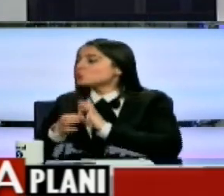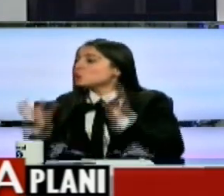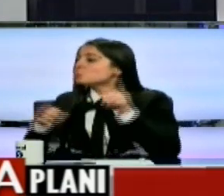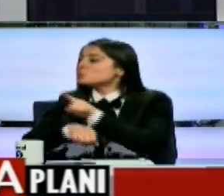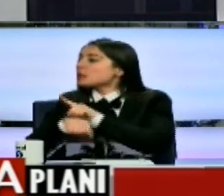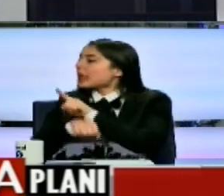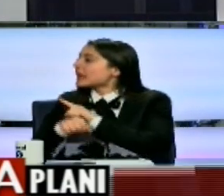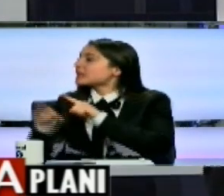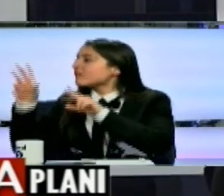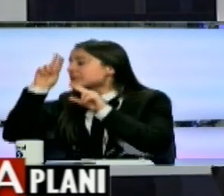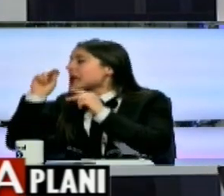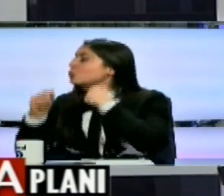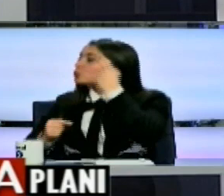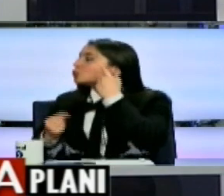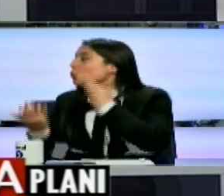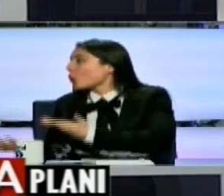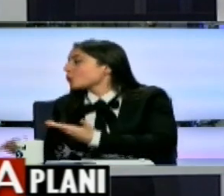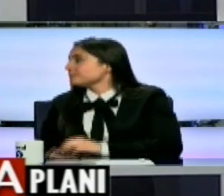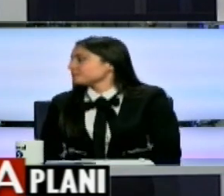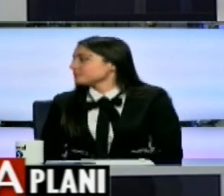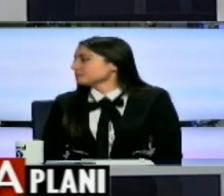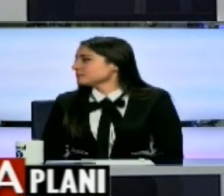Bey ne düşünüyor efendim?